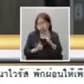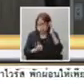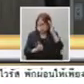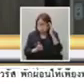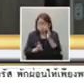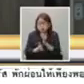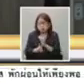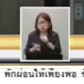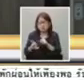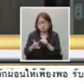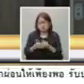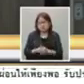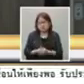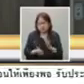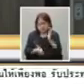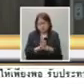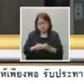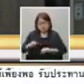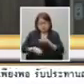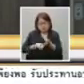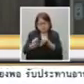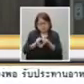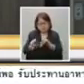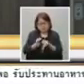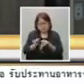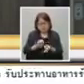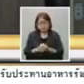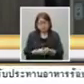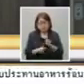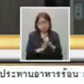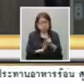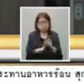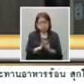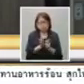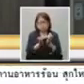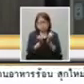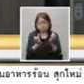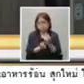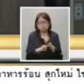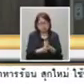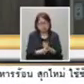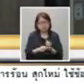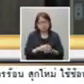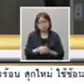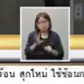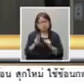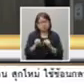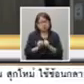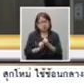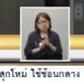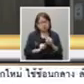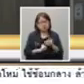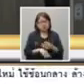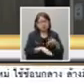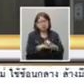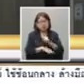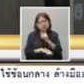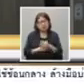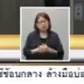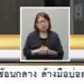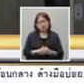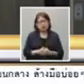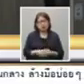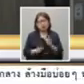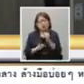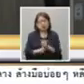พิสุทธิ์เนี่ยสิ่งที่ท่านกำลังทำคือการอภิปรายตามรัฐธรรมนูญมาตรา151ท่านประธานอาจจะใช้คำที่บอกว่าต